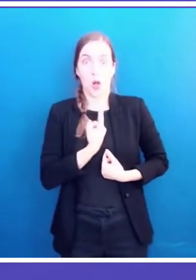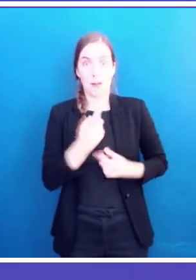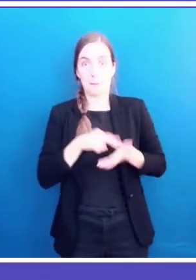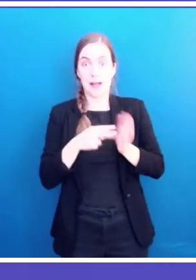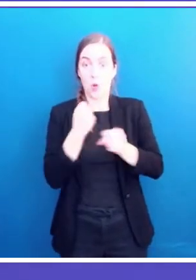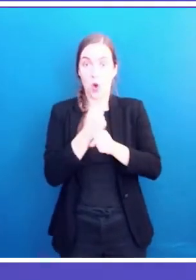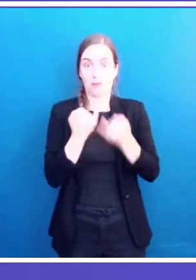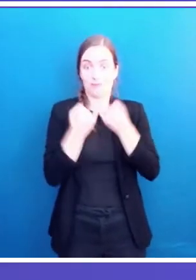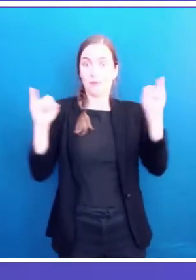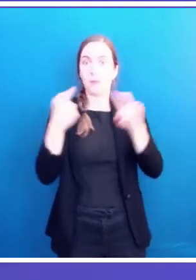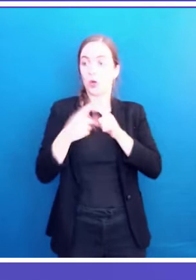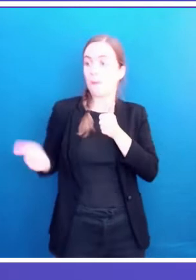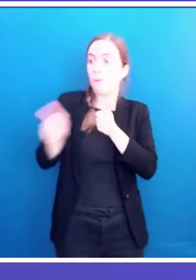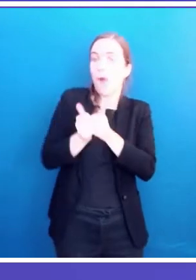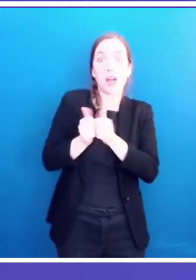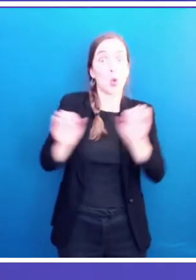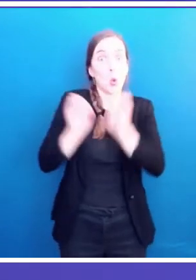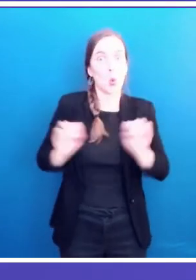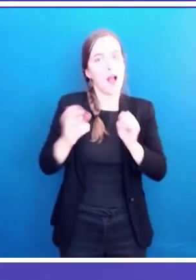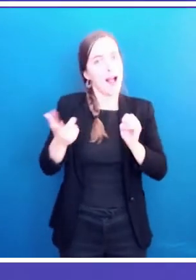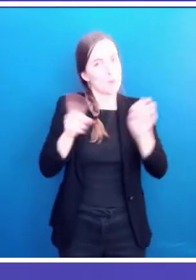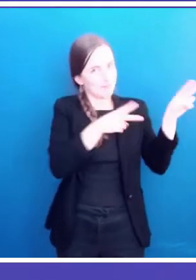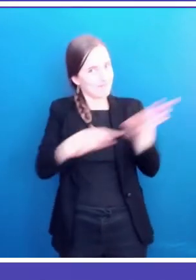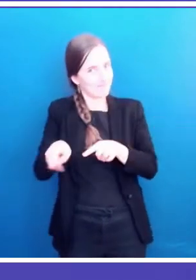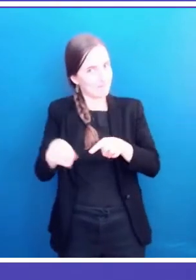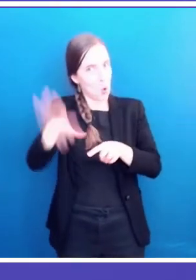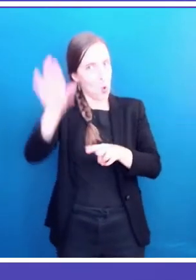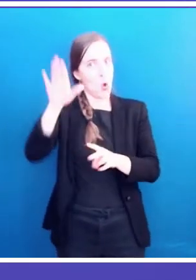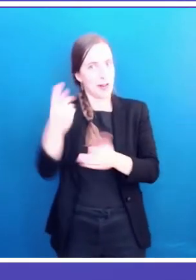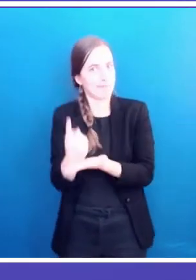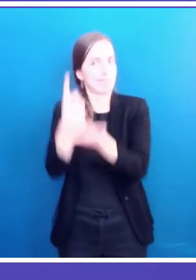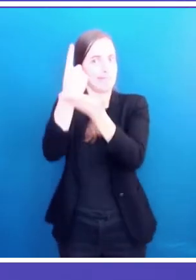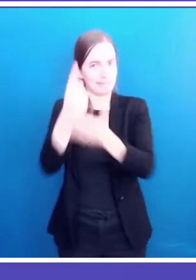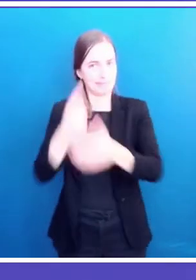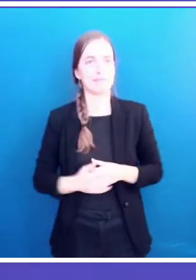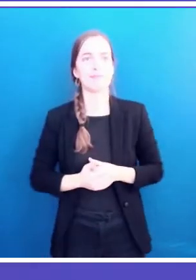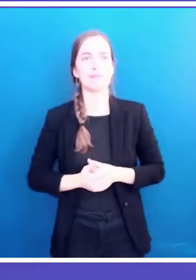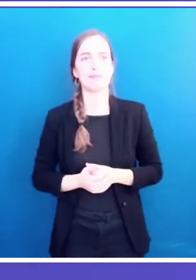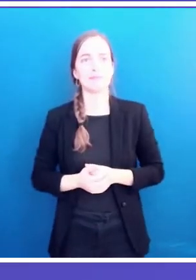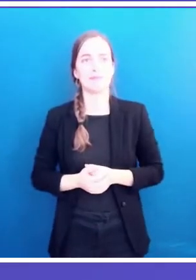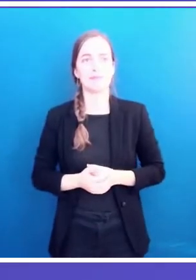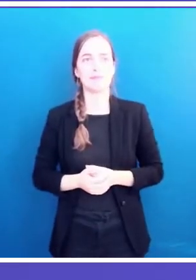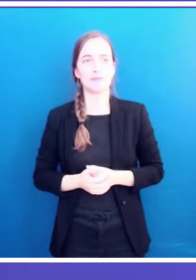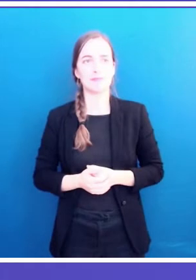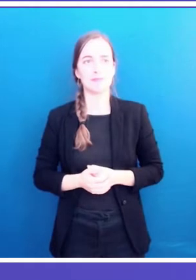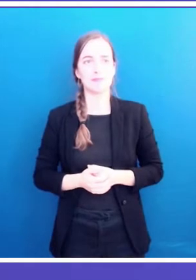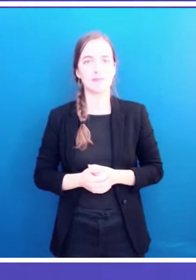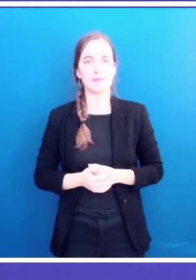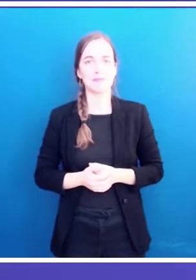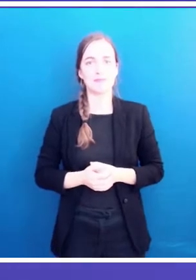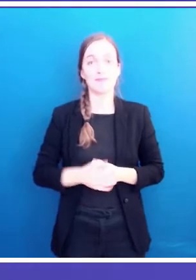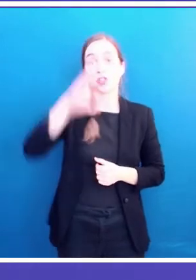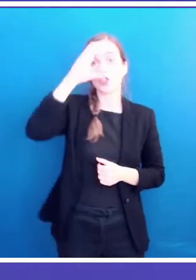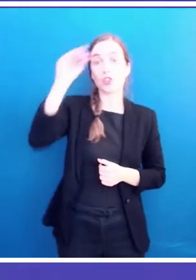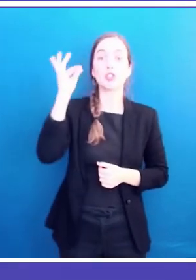الحالي. لقد قمنا أيضا بدمج مسائل المساواة بين الجنسين في الهيكلية الجديدة في